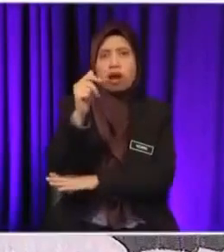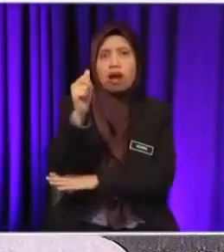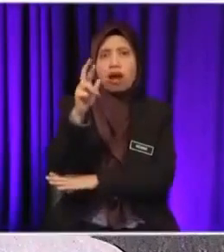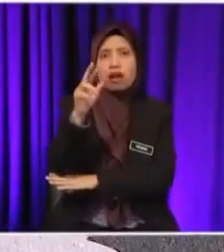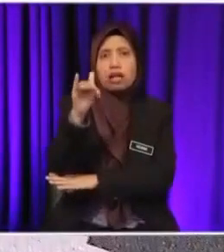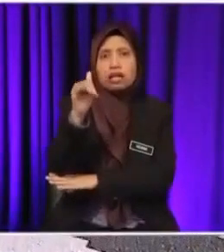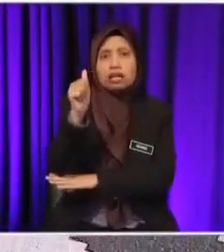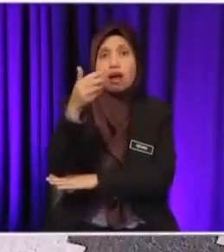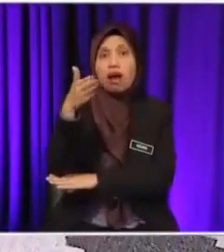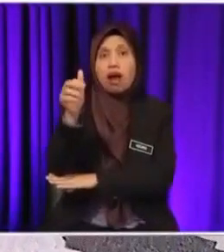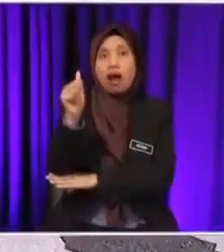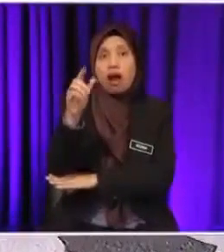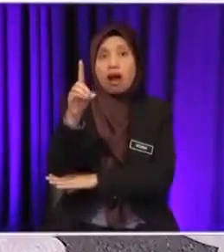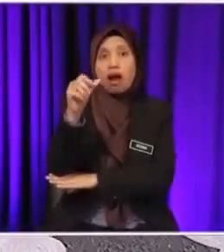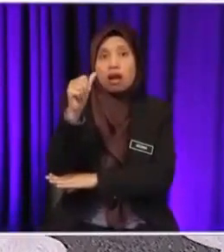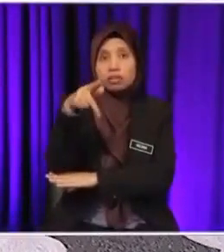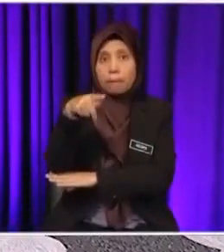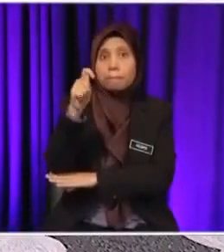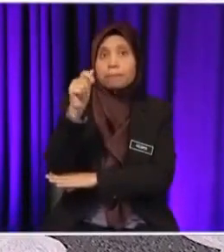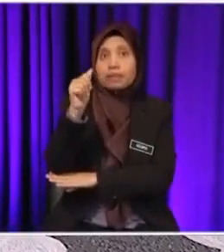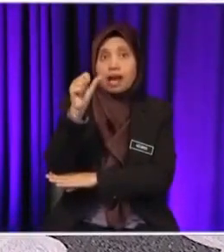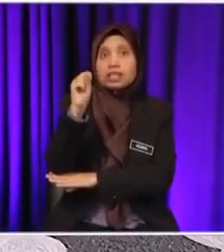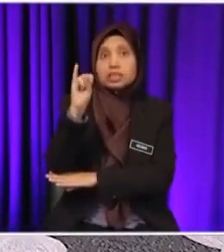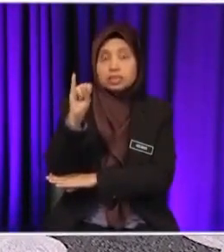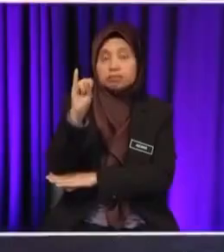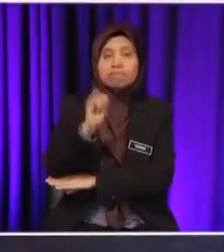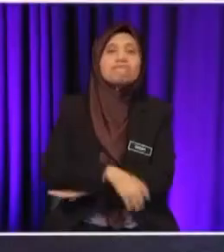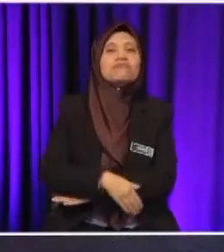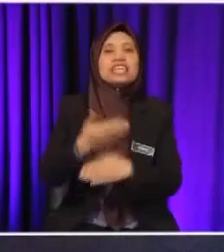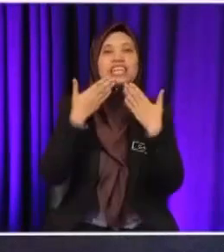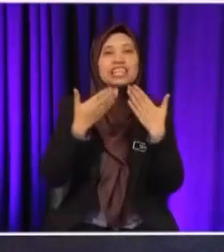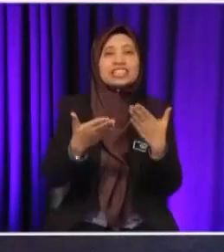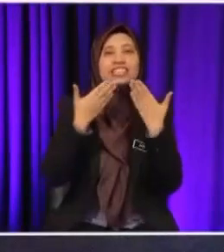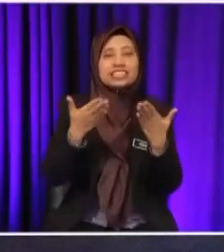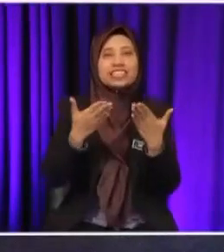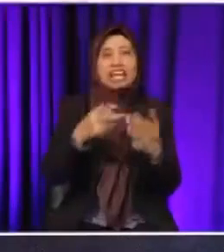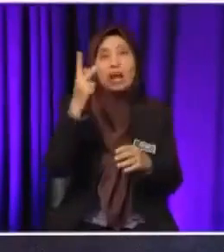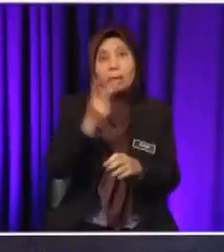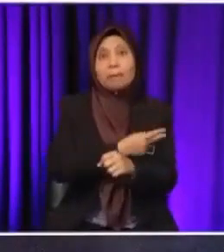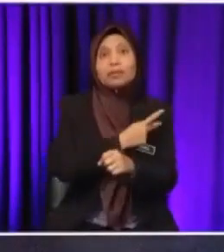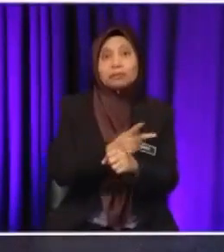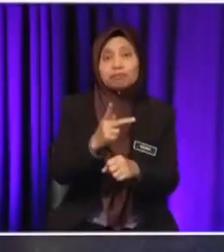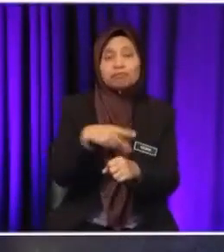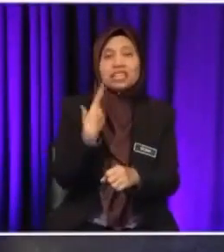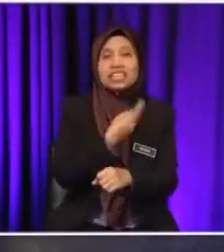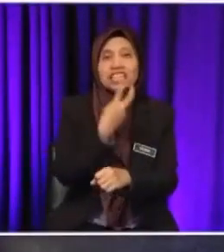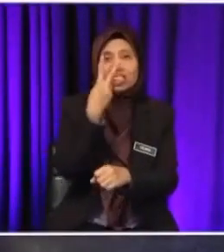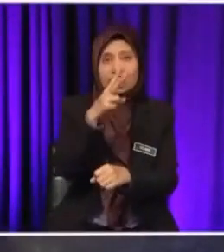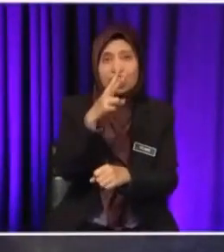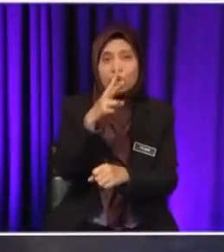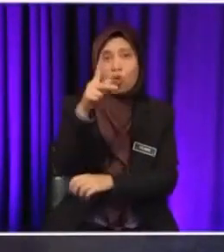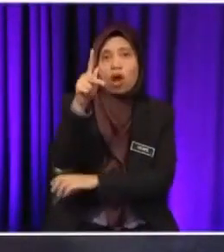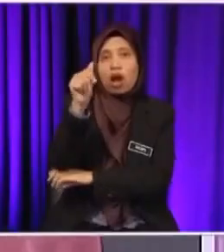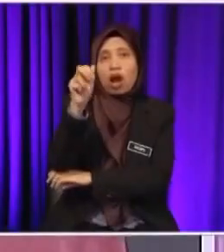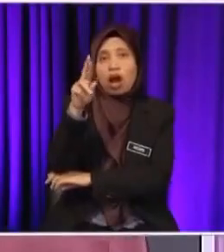Jom kita mulakan bersama Cikgu Siti Suhaila. Silakan. Terima kasih Rina, hebat berpantun. Okey, kita lihat karya